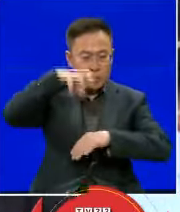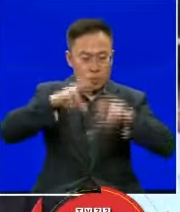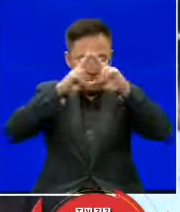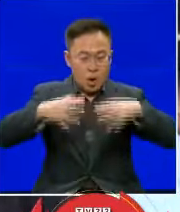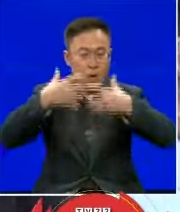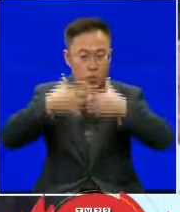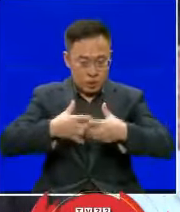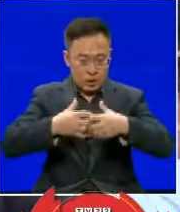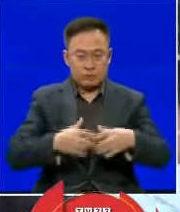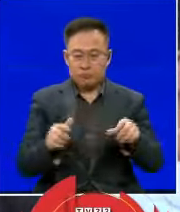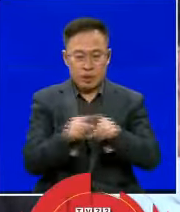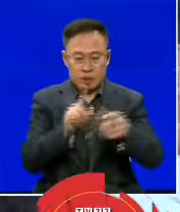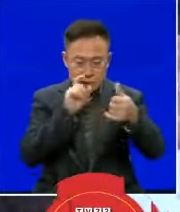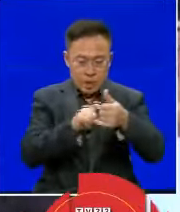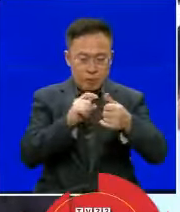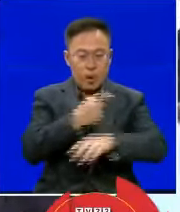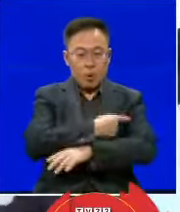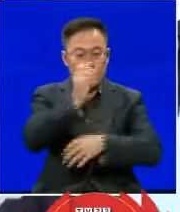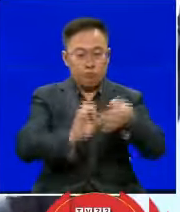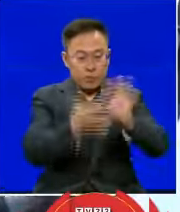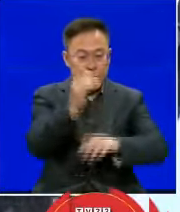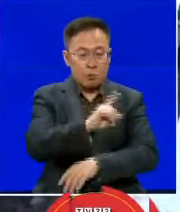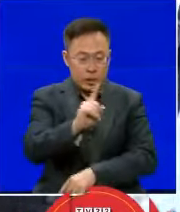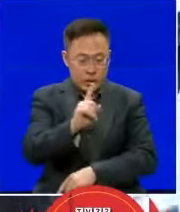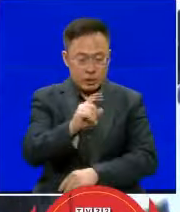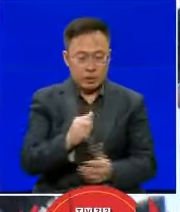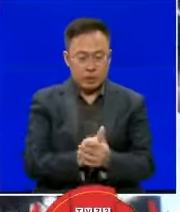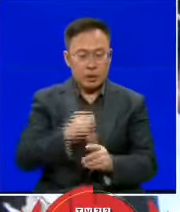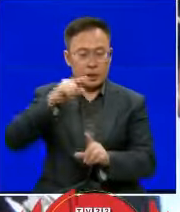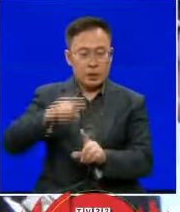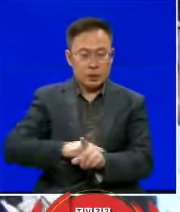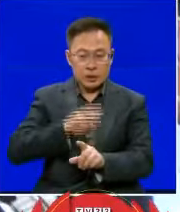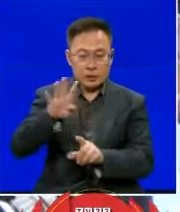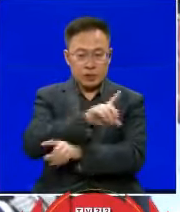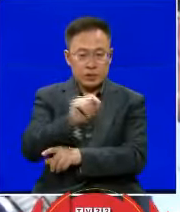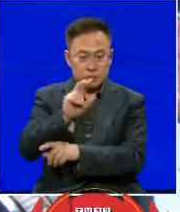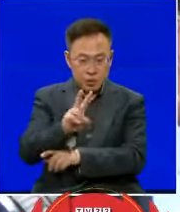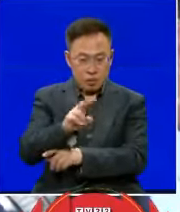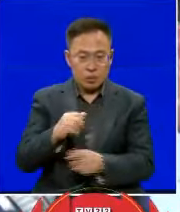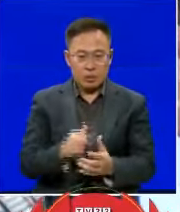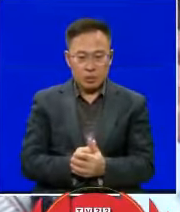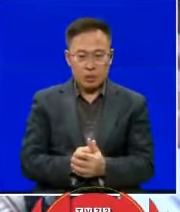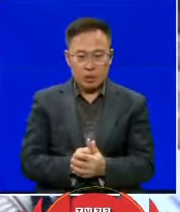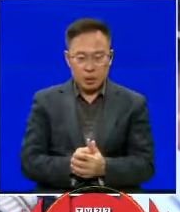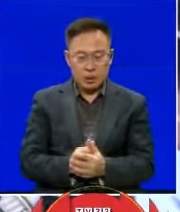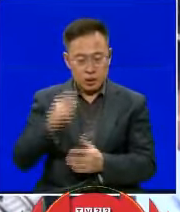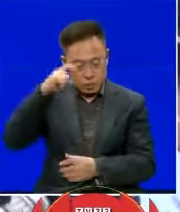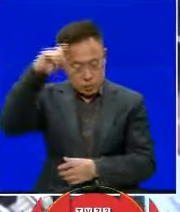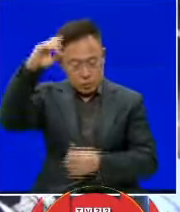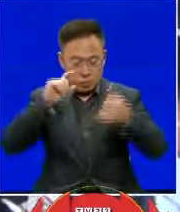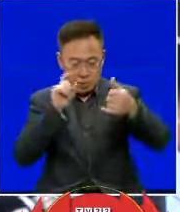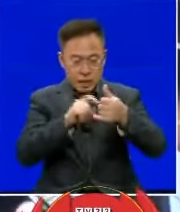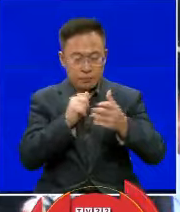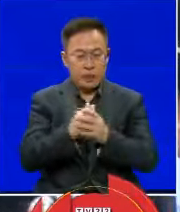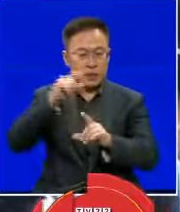ว่าเหตุเกิดวันไหนฮะท่านก็บอกว่าเหตุเกิดวันที่ 22แล้ววันที่ 22ท่านมาหรือเปล่าครับแล้ว